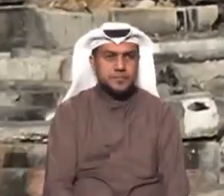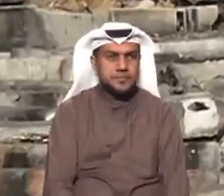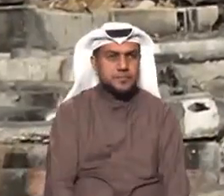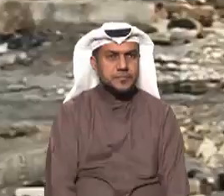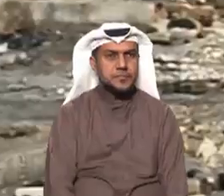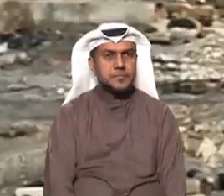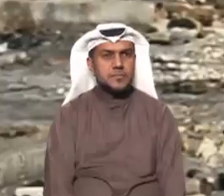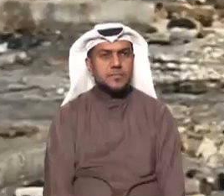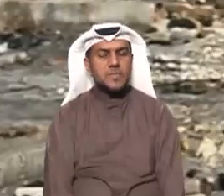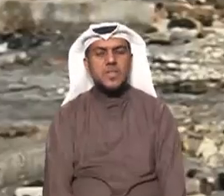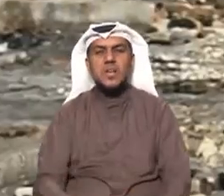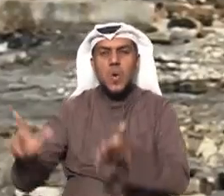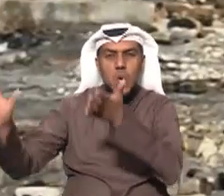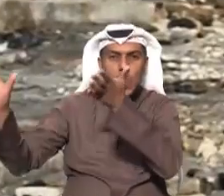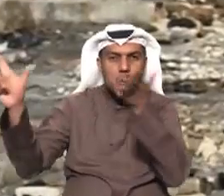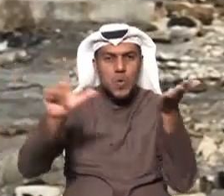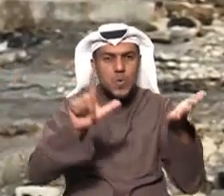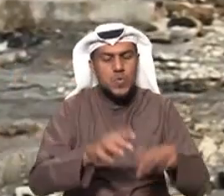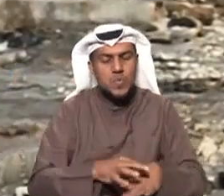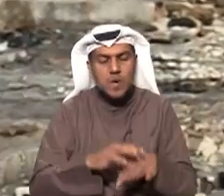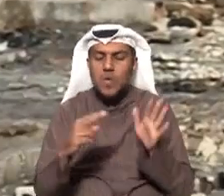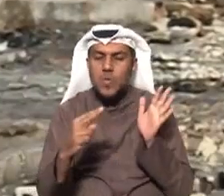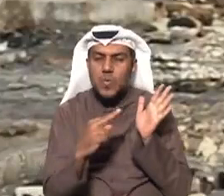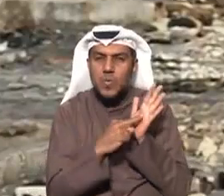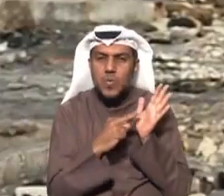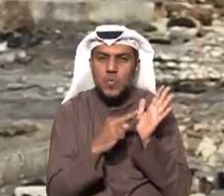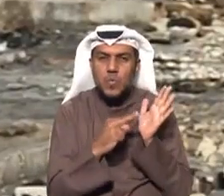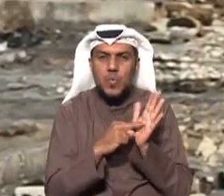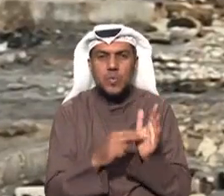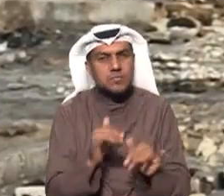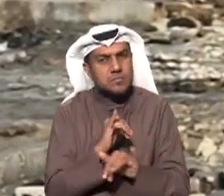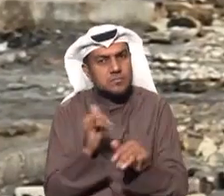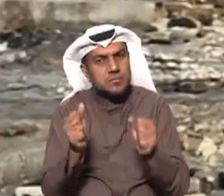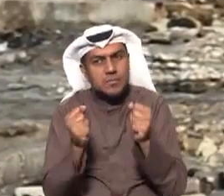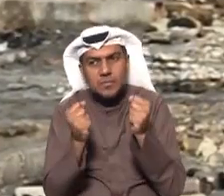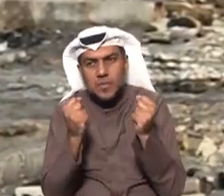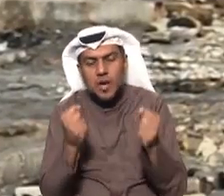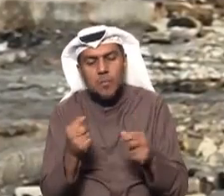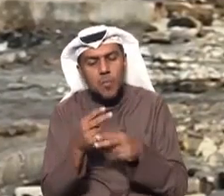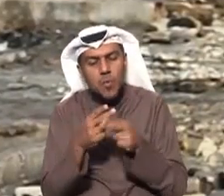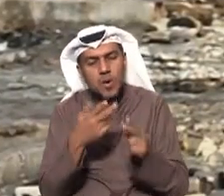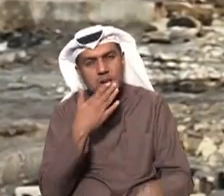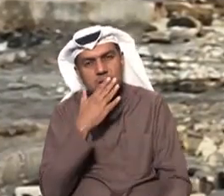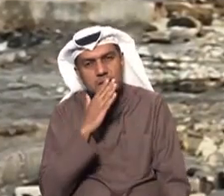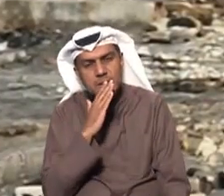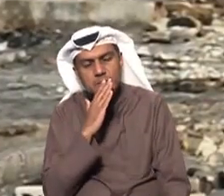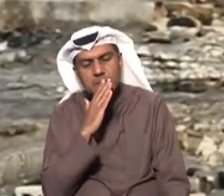اللاجئون السوريون نادوا مستغيثين، وجمعيه الهلال الاحمر الكويتي كعادتها